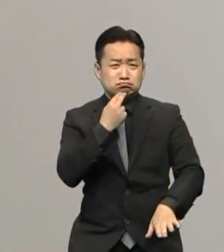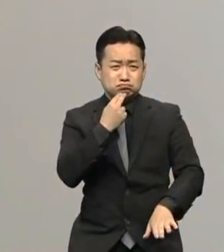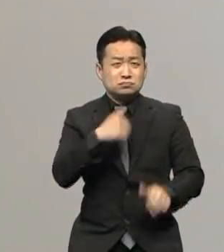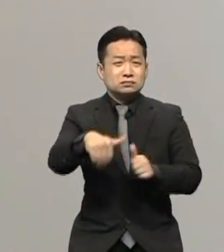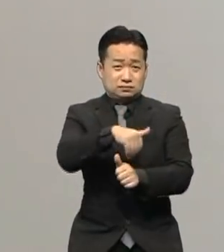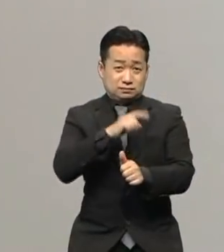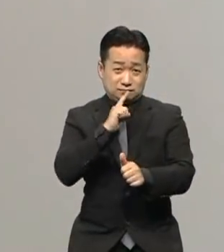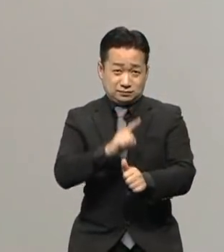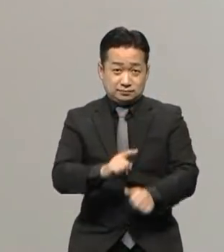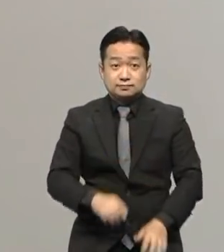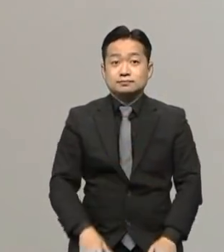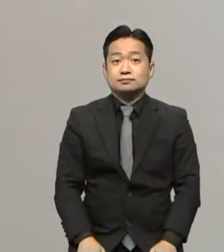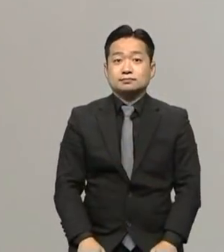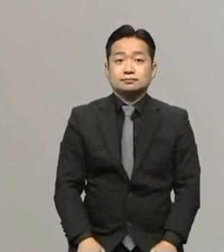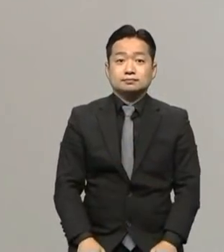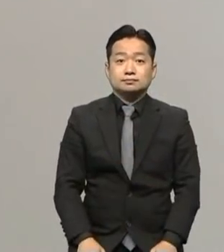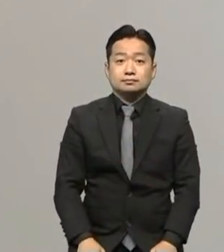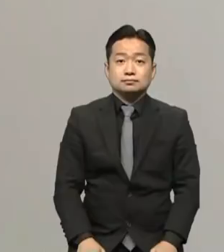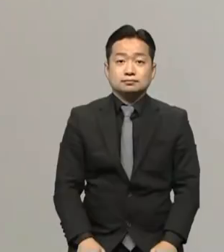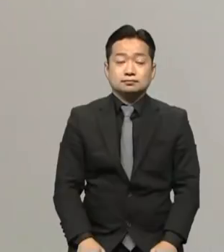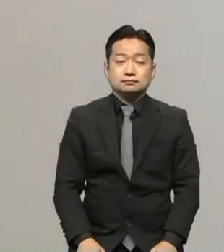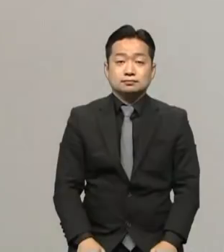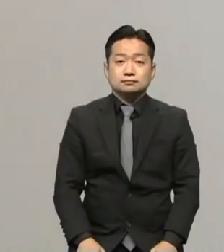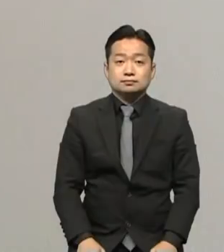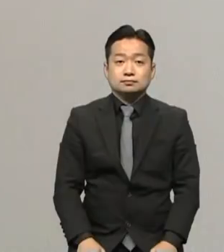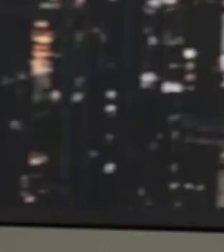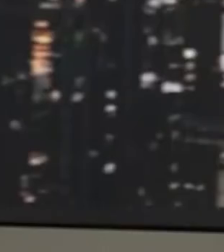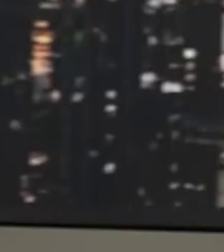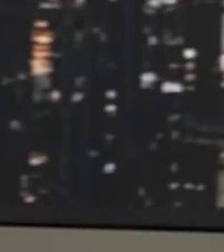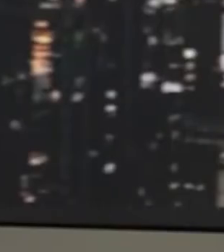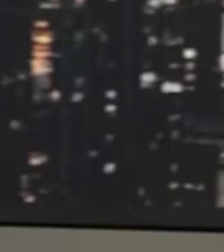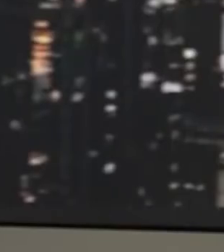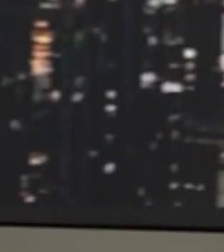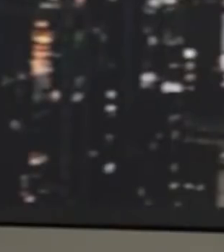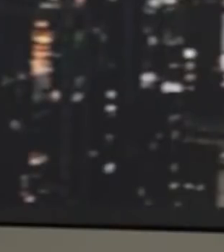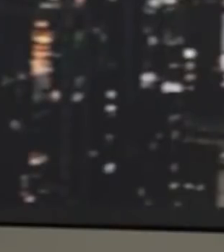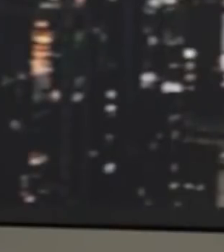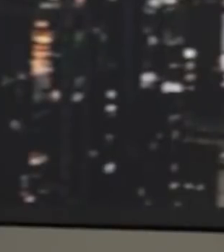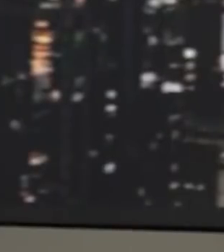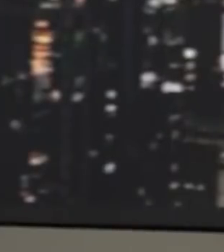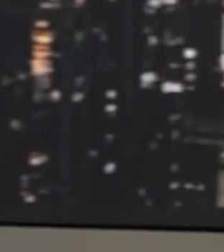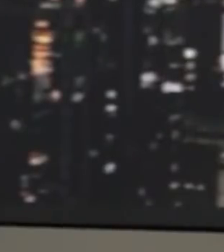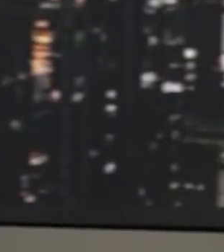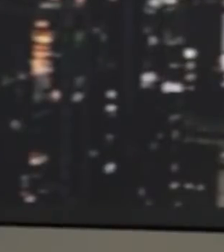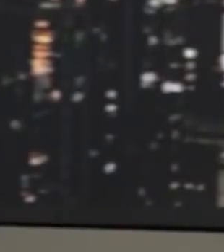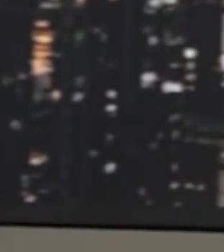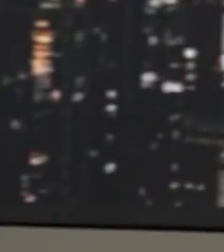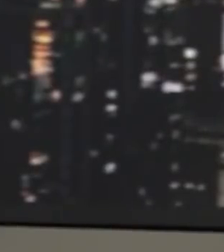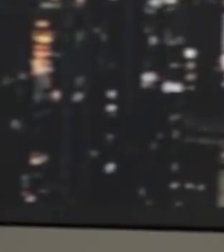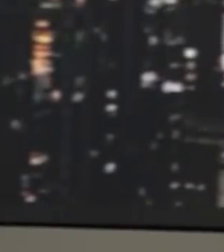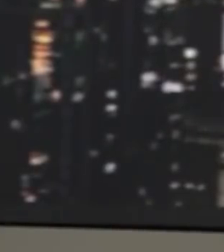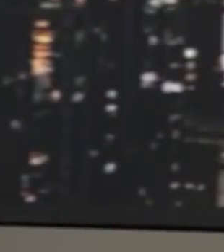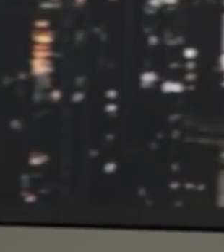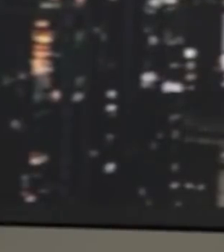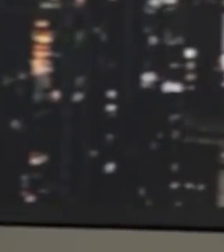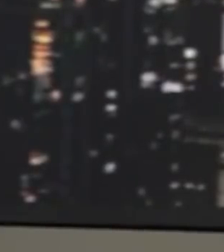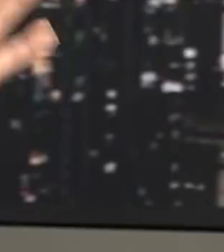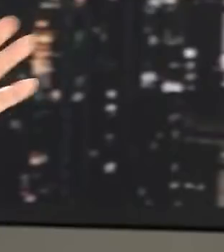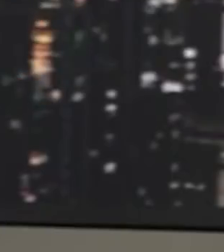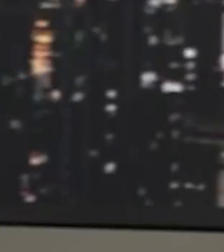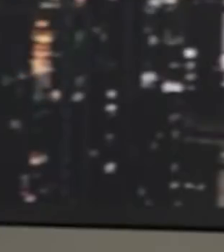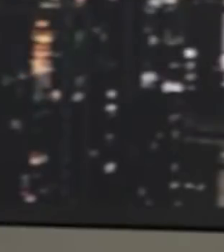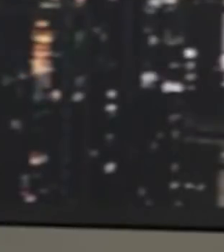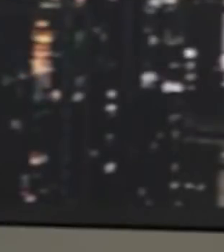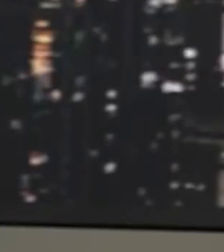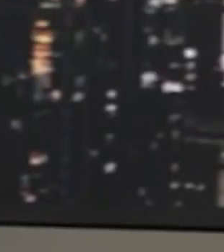실정입니다. SBS 정반석입니다. 네, 안녕하십니까. 김현우입니다. 더 많은 뉴스와 라이브 이벤트를 보고 싶으시면